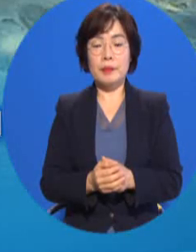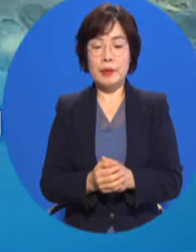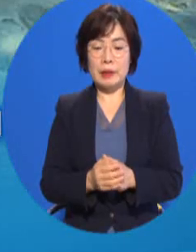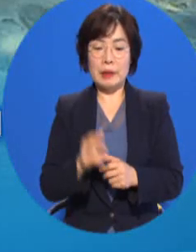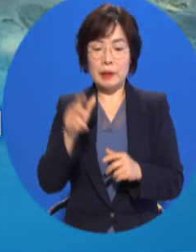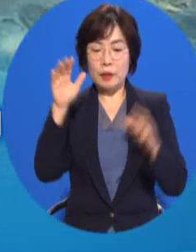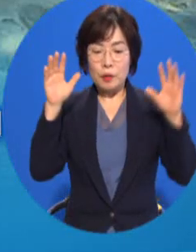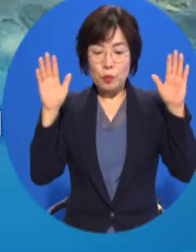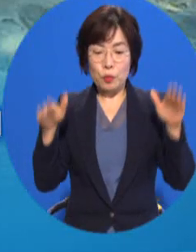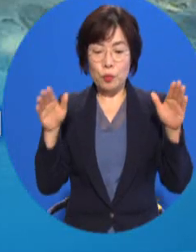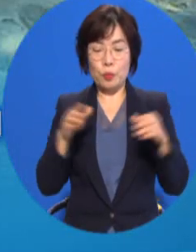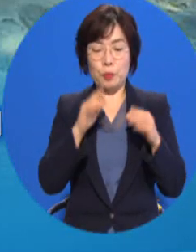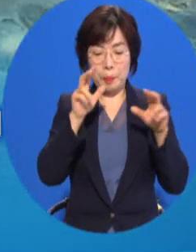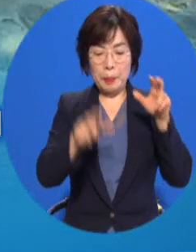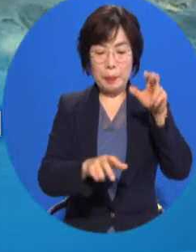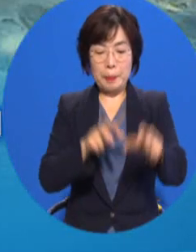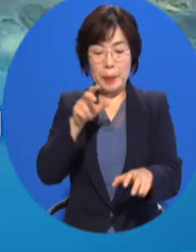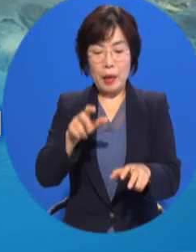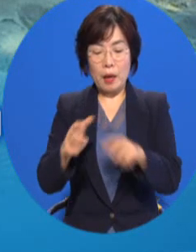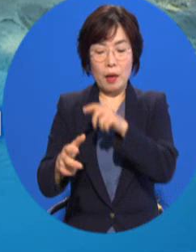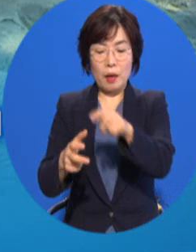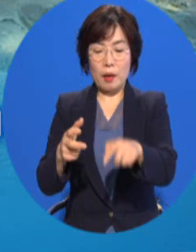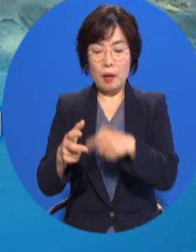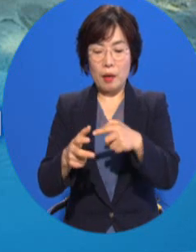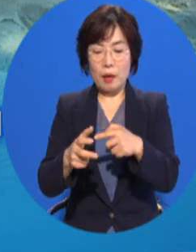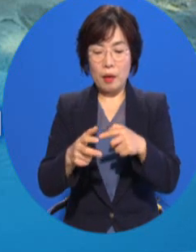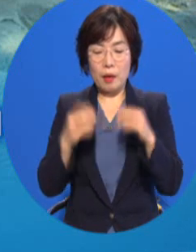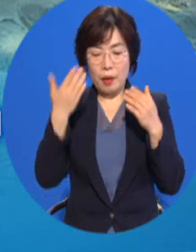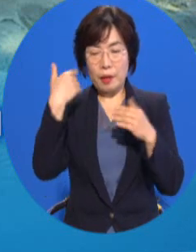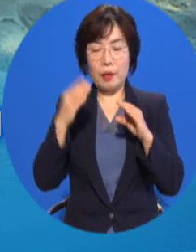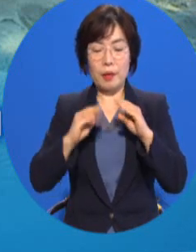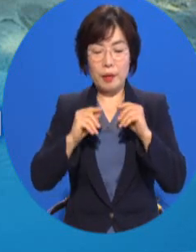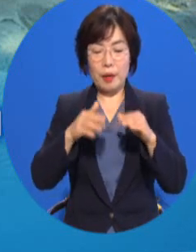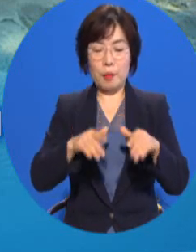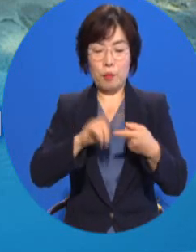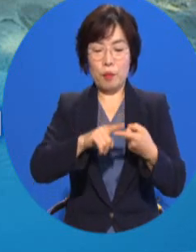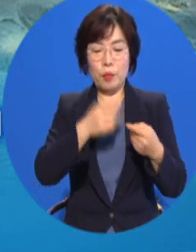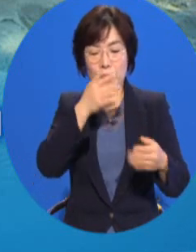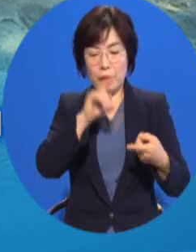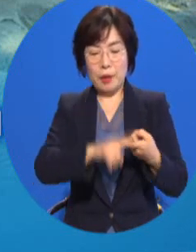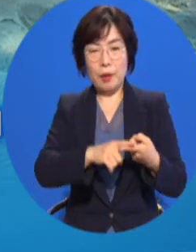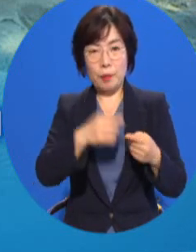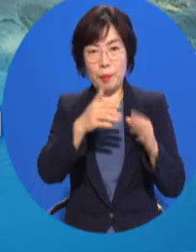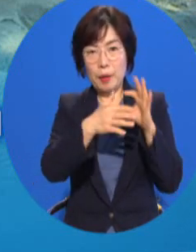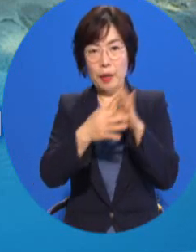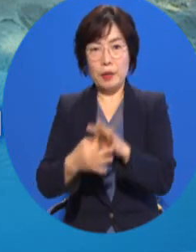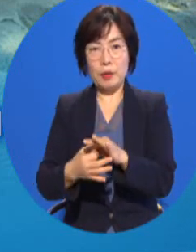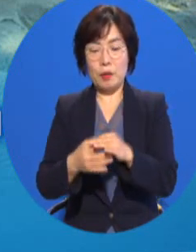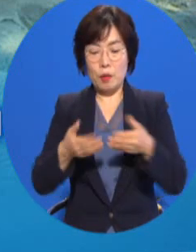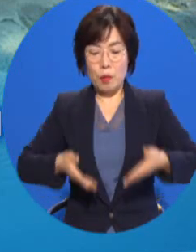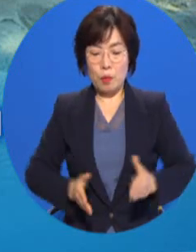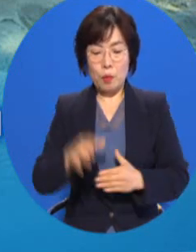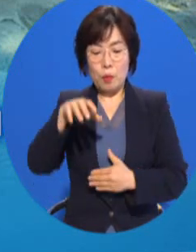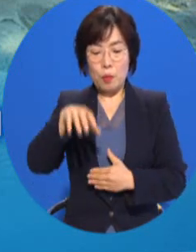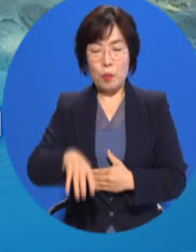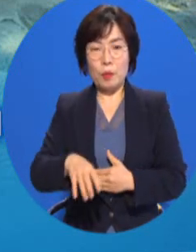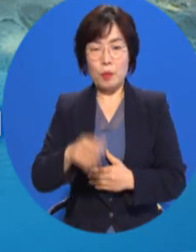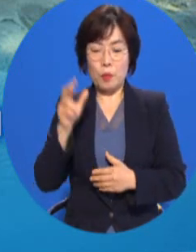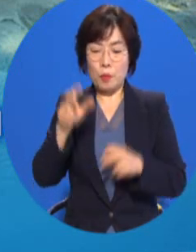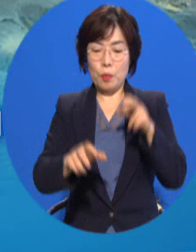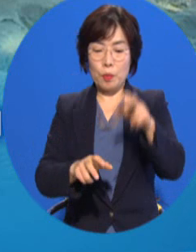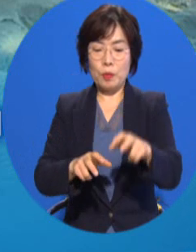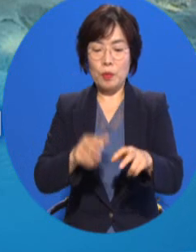익룡과 공룡의 발자국 화석 그리고 공룡시대 지층이 원형을 유지하고 있는 곳이 있습니다. 공룡들의 고향이라 불리는 해남